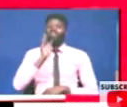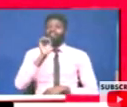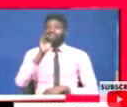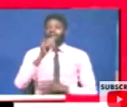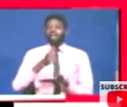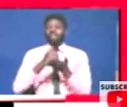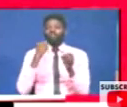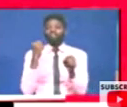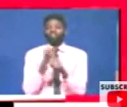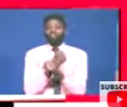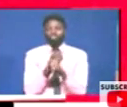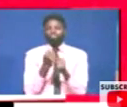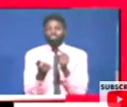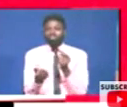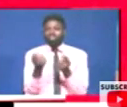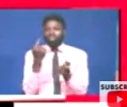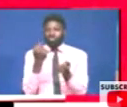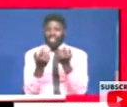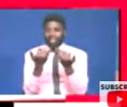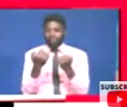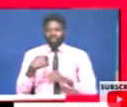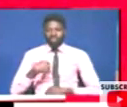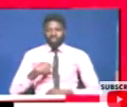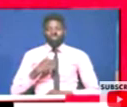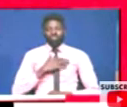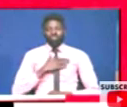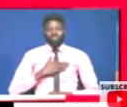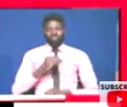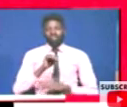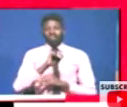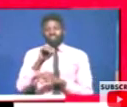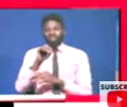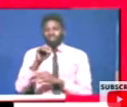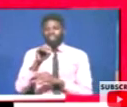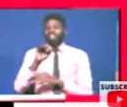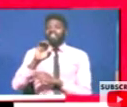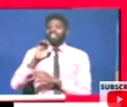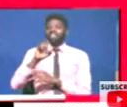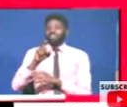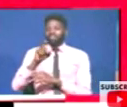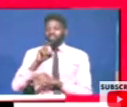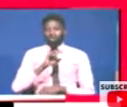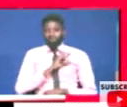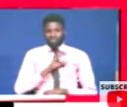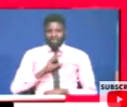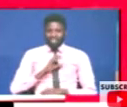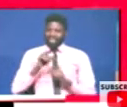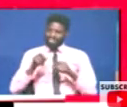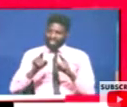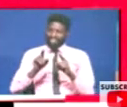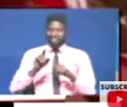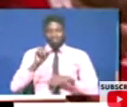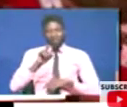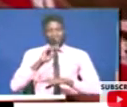creation. At this moment, I wish to challenge the executive committee to partner, to take music to the